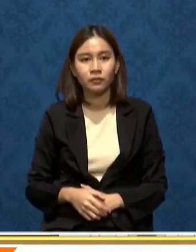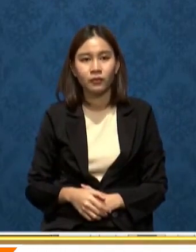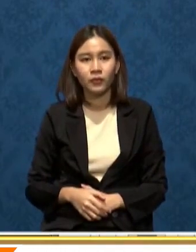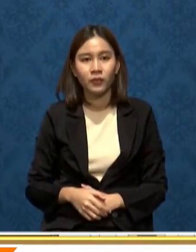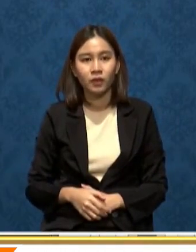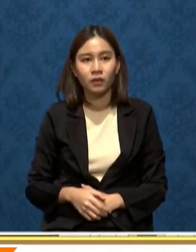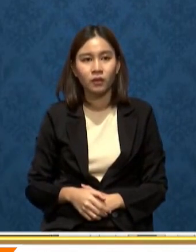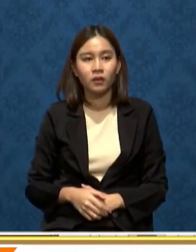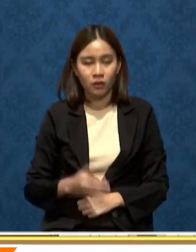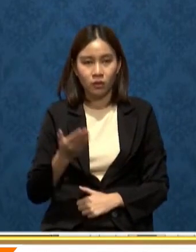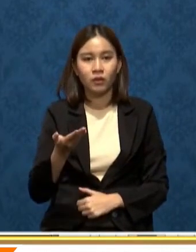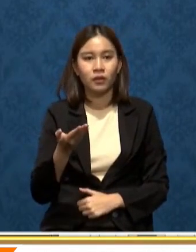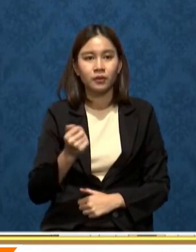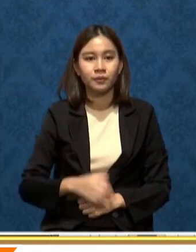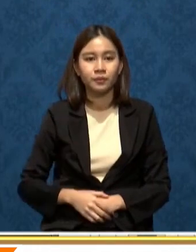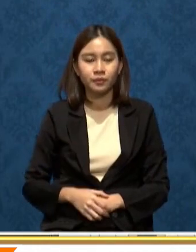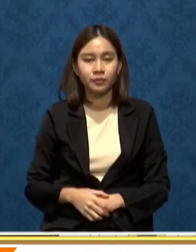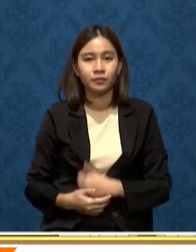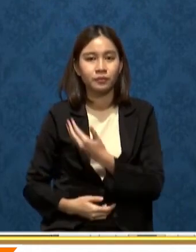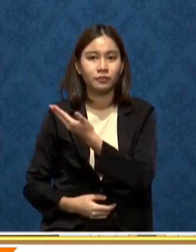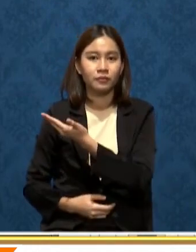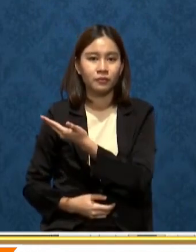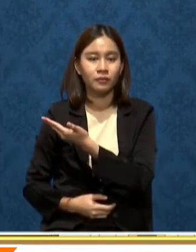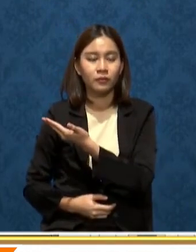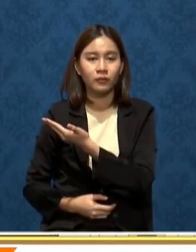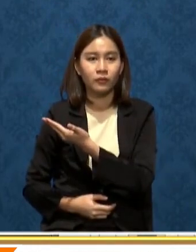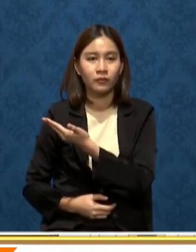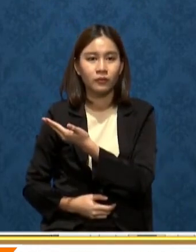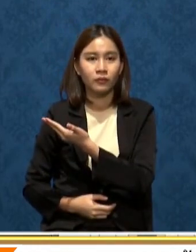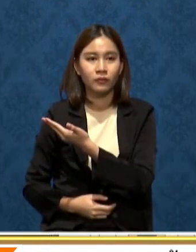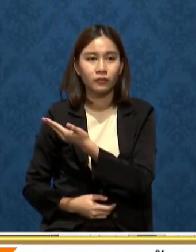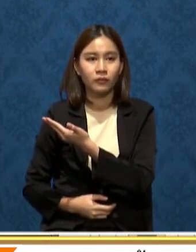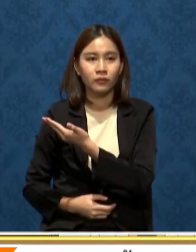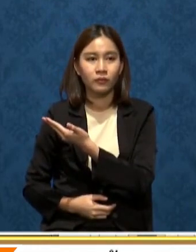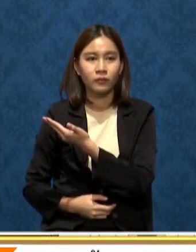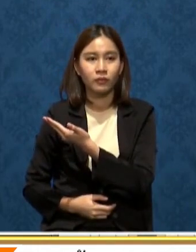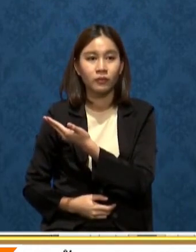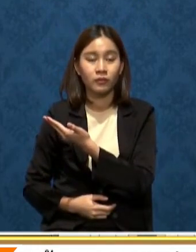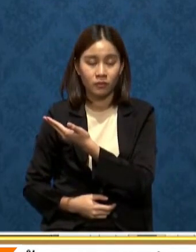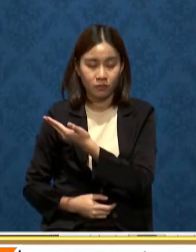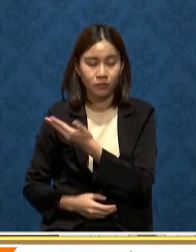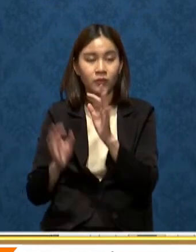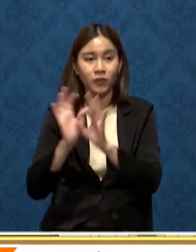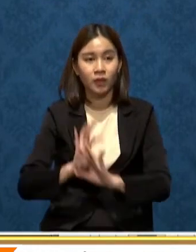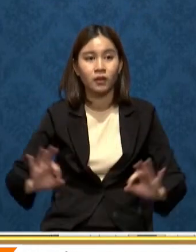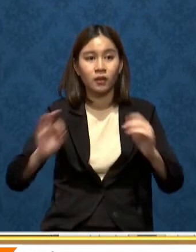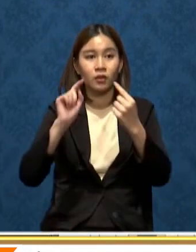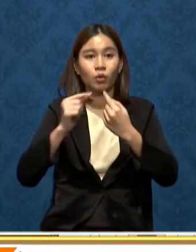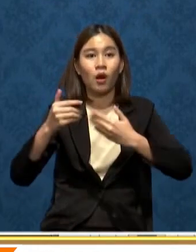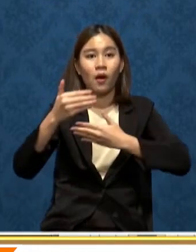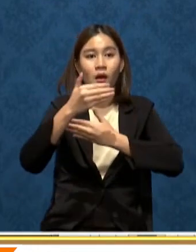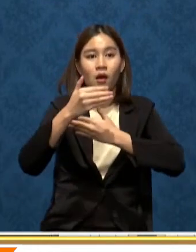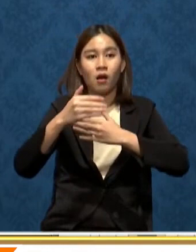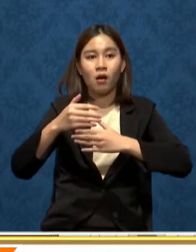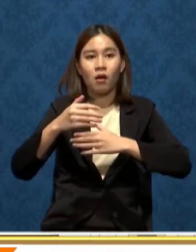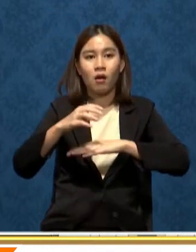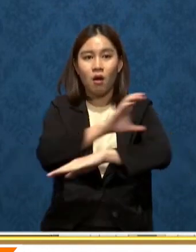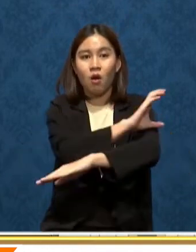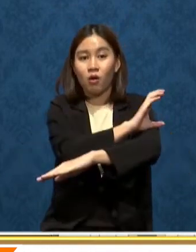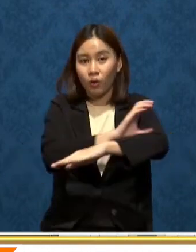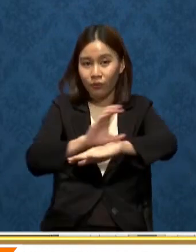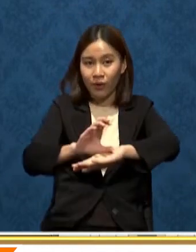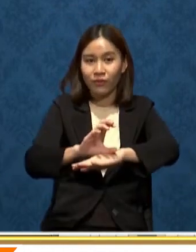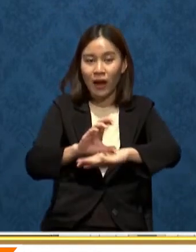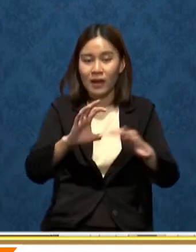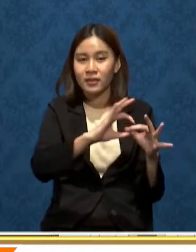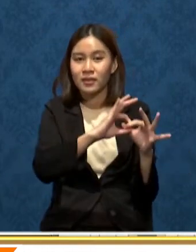ยไมไดพูดถึคาเอกของคงการนี้อย่เช่นลดไฟฟ้าความเร็วสูงเชื่อม 3 ส